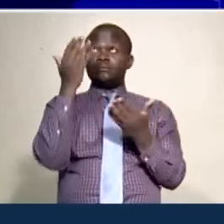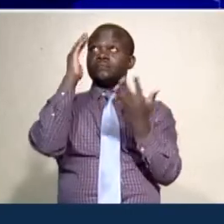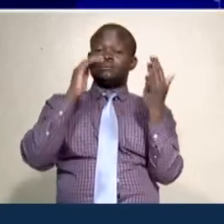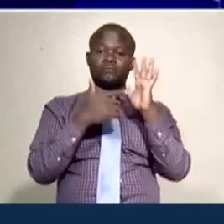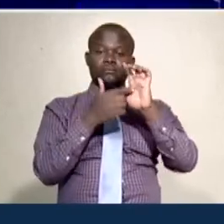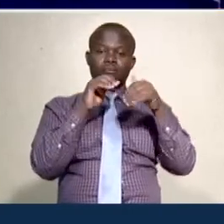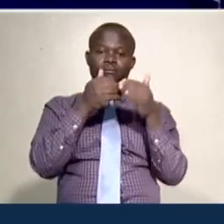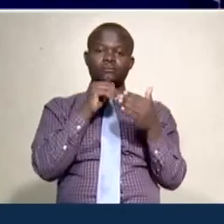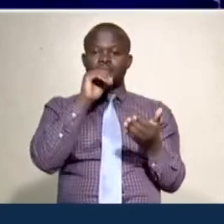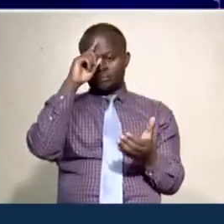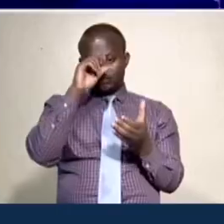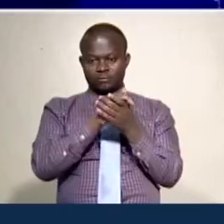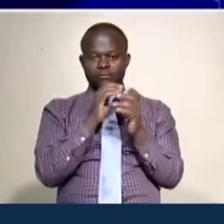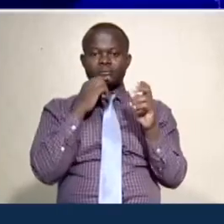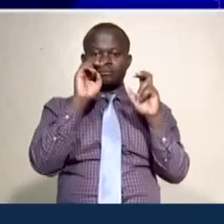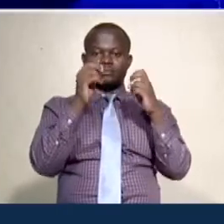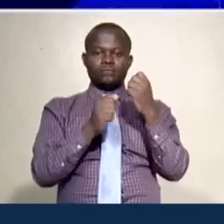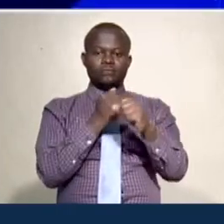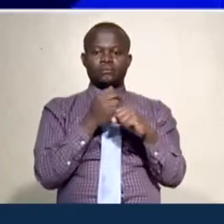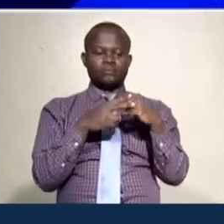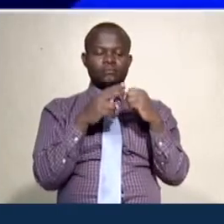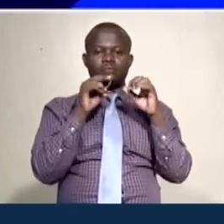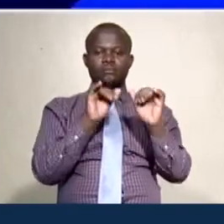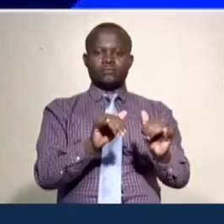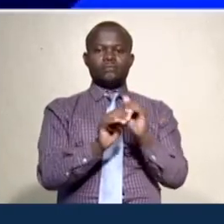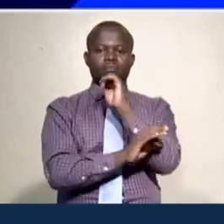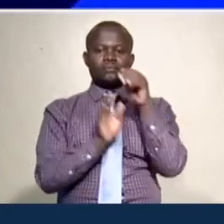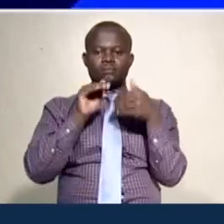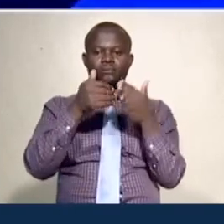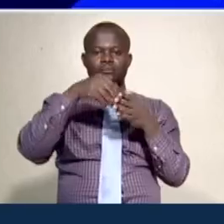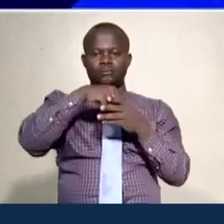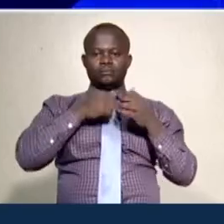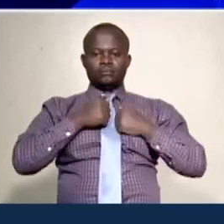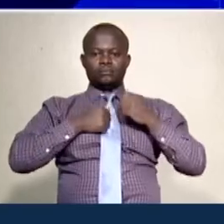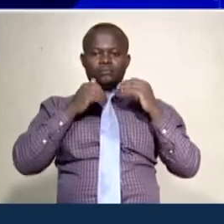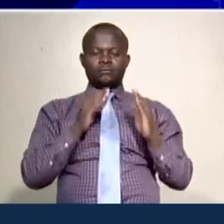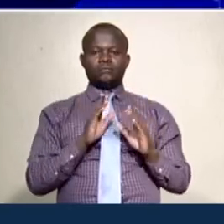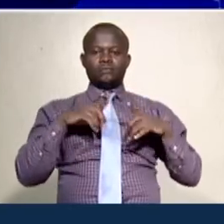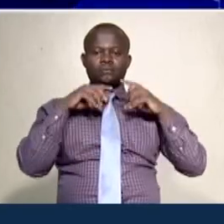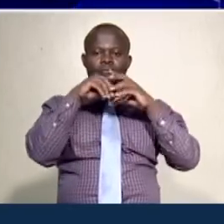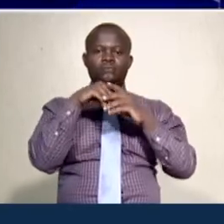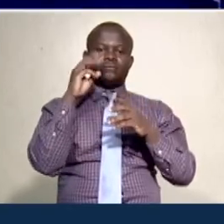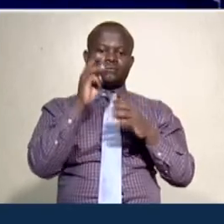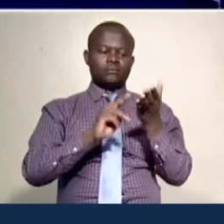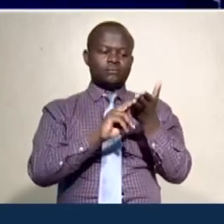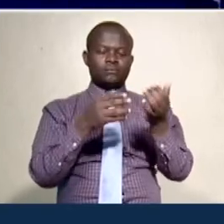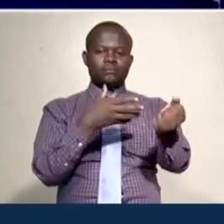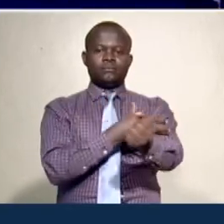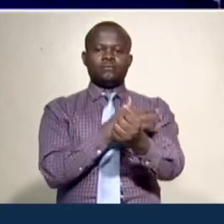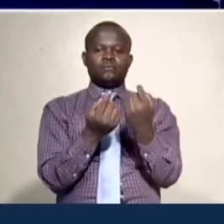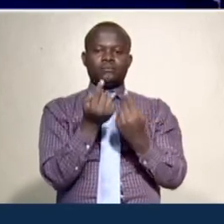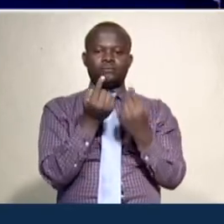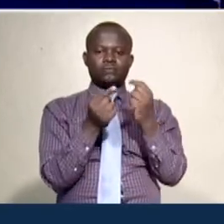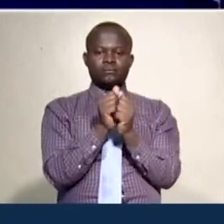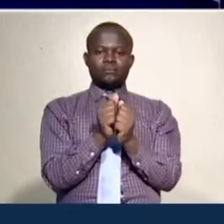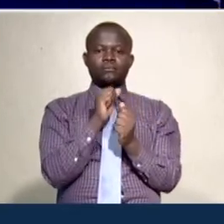yerekana ko nta cyizere gihari cy'uko muri iyi myaka 7 isigaye ibihugu byose birimo n'u Rwanda ababituye bazaba bakoresha ingufu zo guteka no